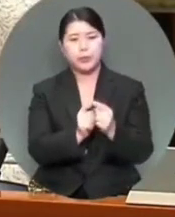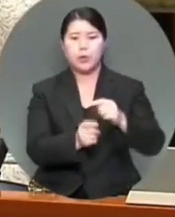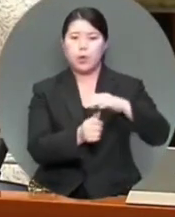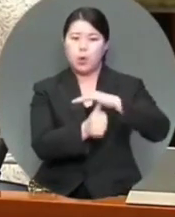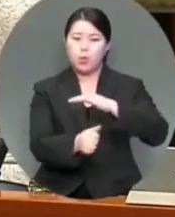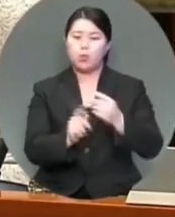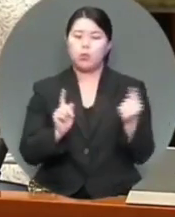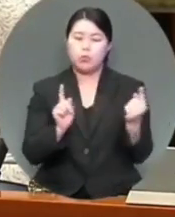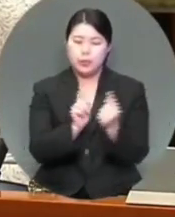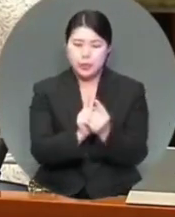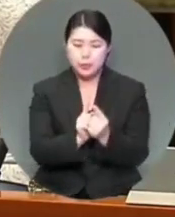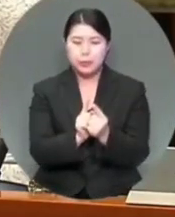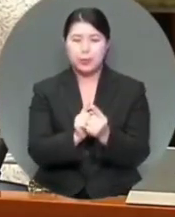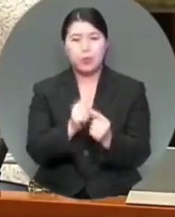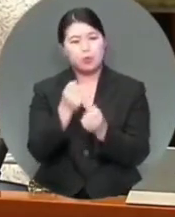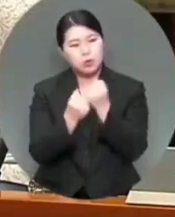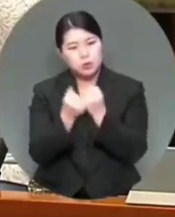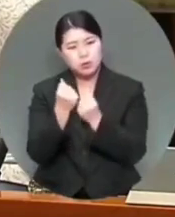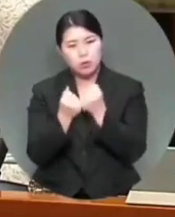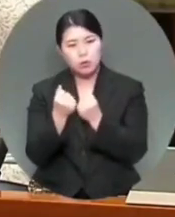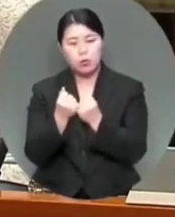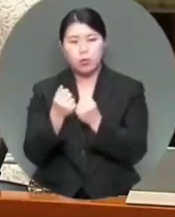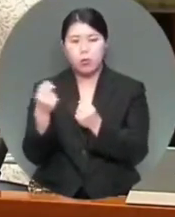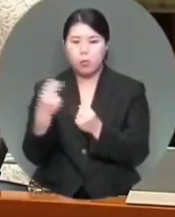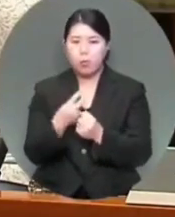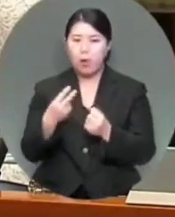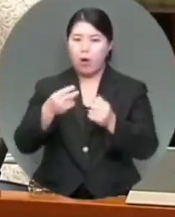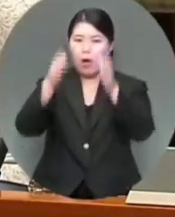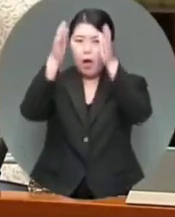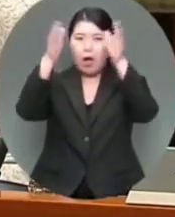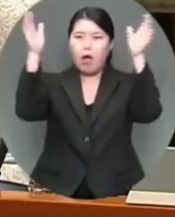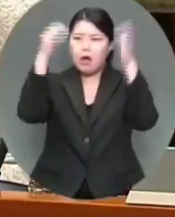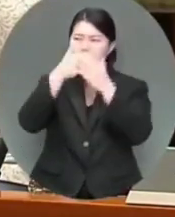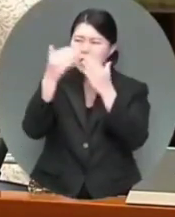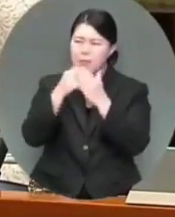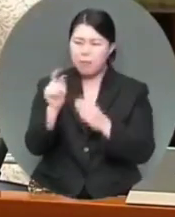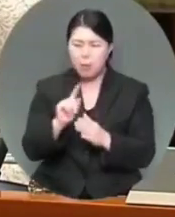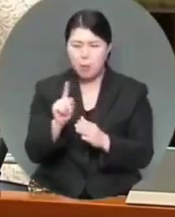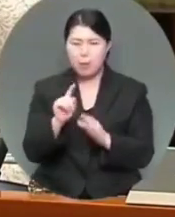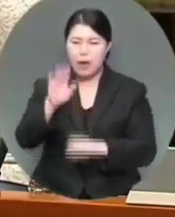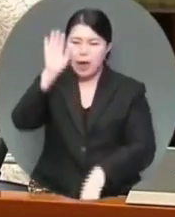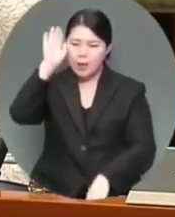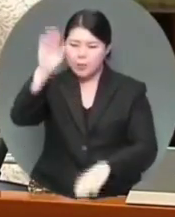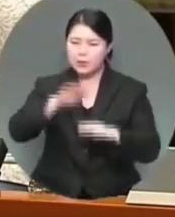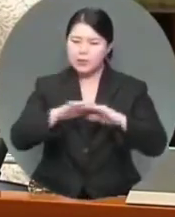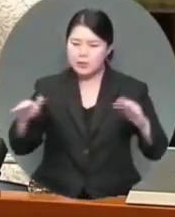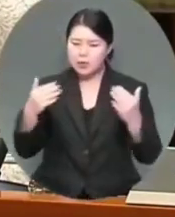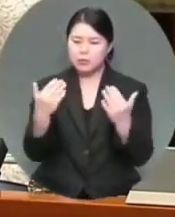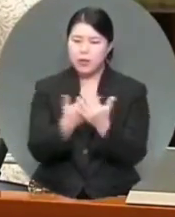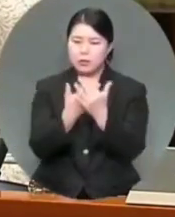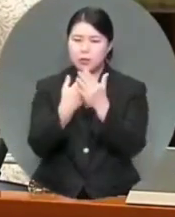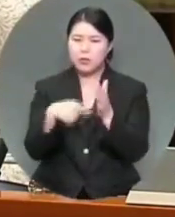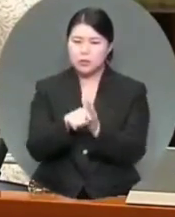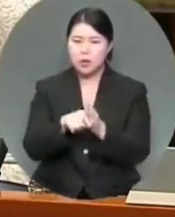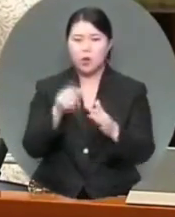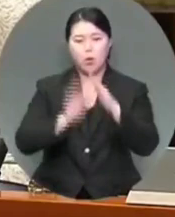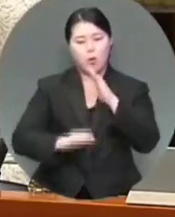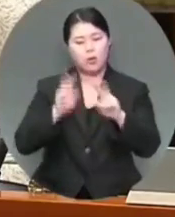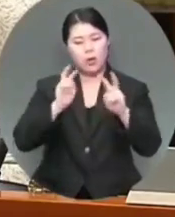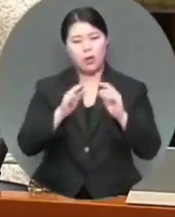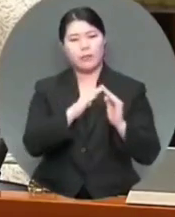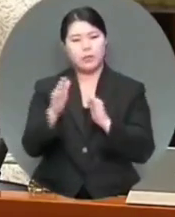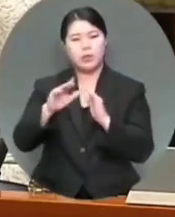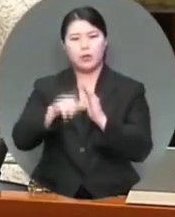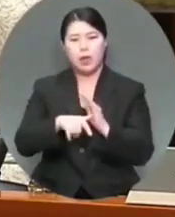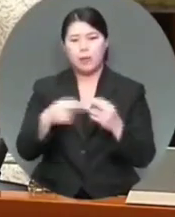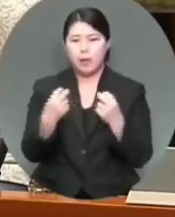좀 만나서 설득도 해보고 또 큰 그림은 어떠니까 다음에 지역균형발전을 위해서 공기업 이전할 때 어떤 식으로